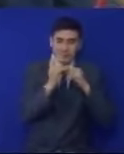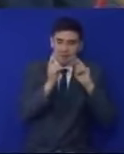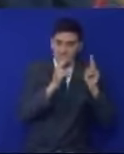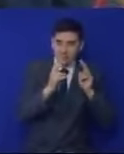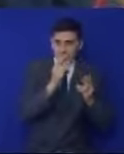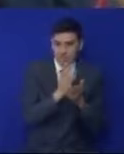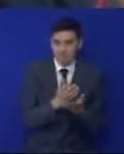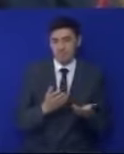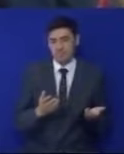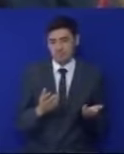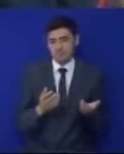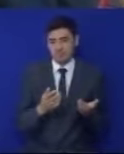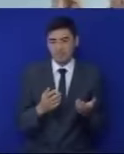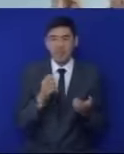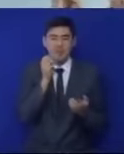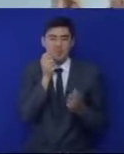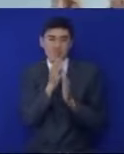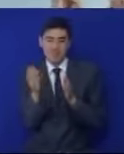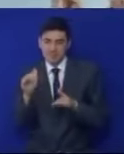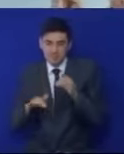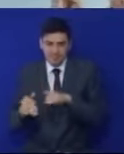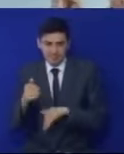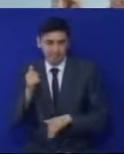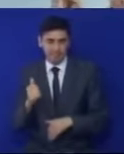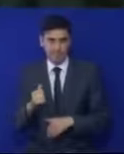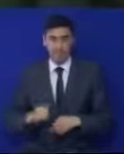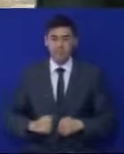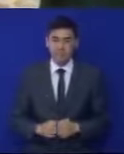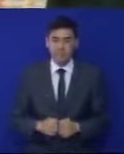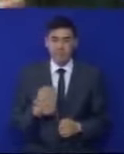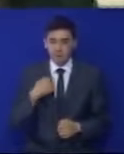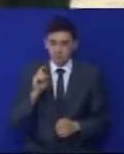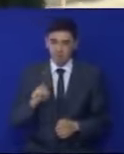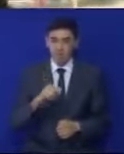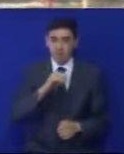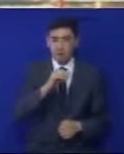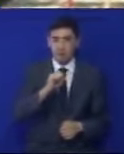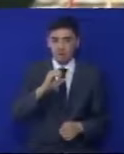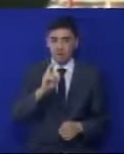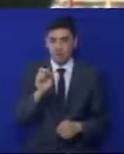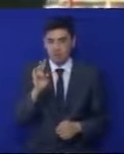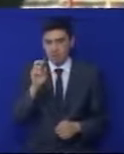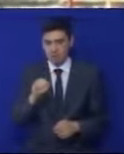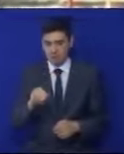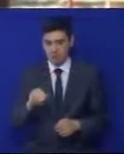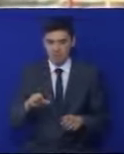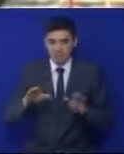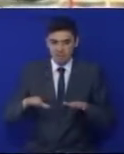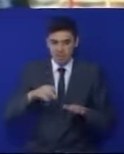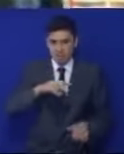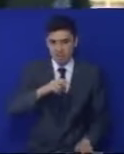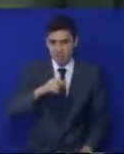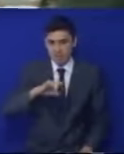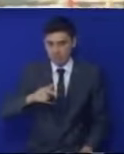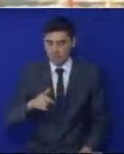болады. Әбеттен кейін бассейн болады. Мен бұл лагерде бір жүретін. Жас қанат лагері өте жақсы. Мұнда тәрбиешілер де